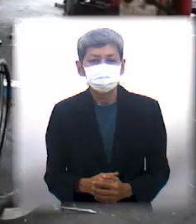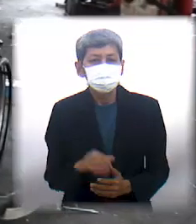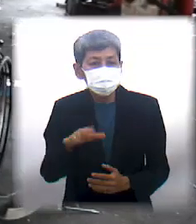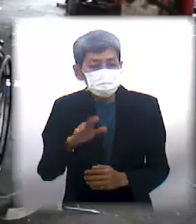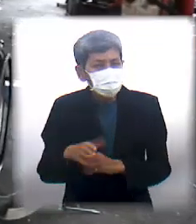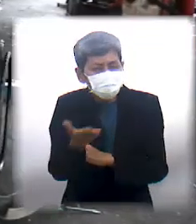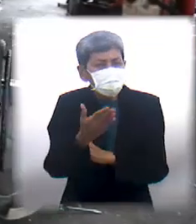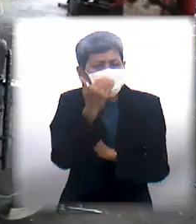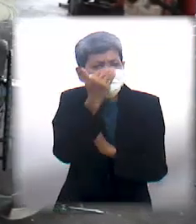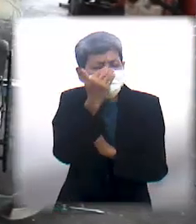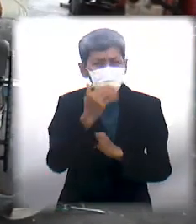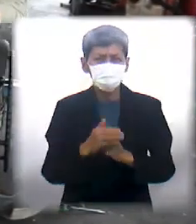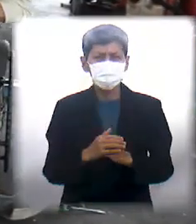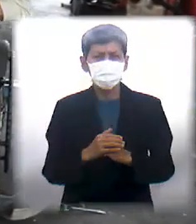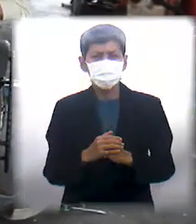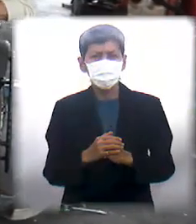เกิดอุบัติเหตุได้ไง